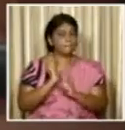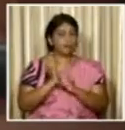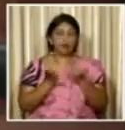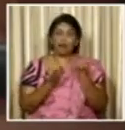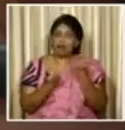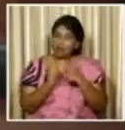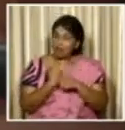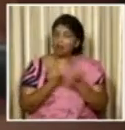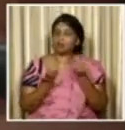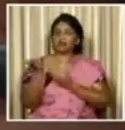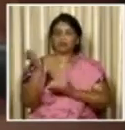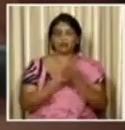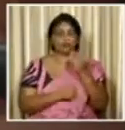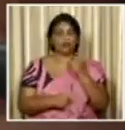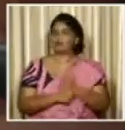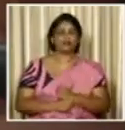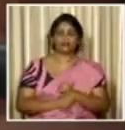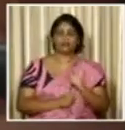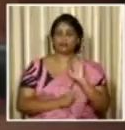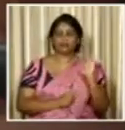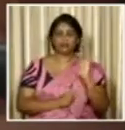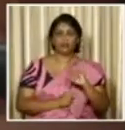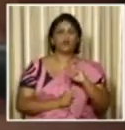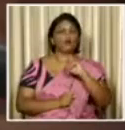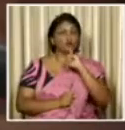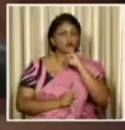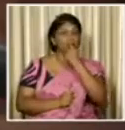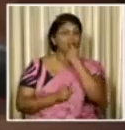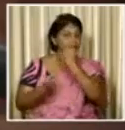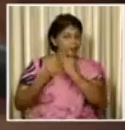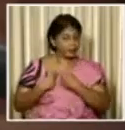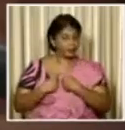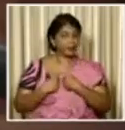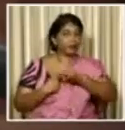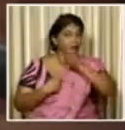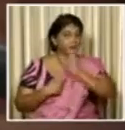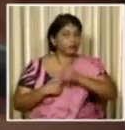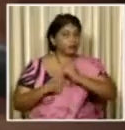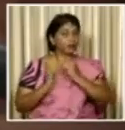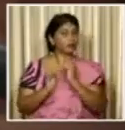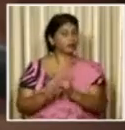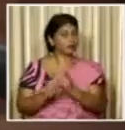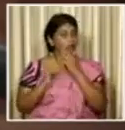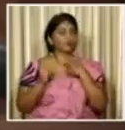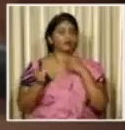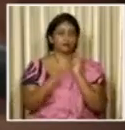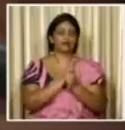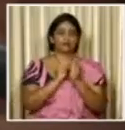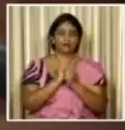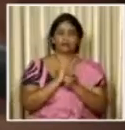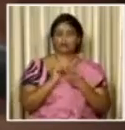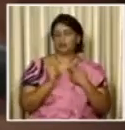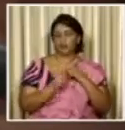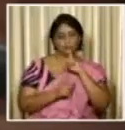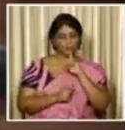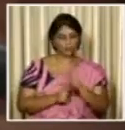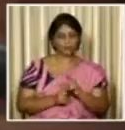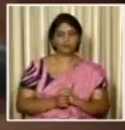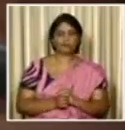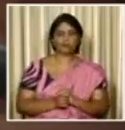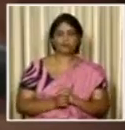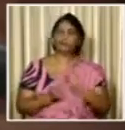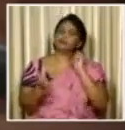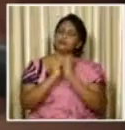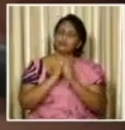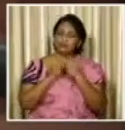karanna kiyala. Habai aando kiyuwa ne ශේෂ්ඨාධිකරණ දීලා තියෙන නියෝගවලට අනුරූපී වන පරිදි අපි සංශෝධන ඉදිරිපත් කරනවා කියමු.